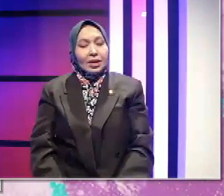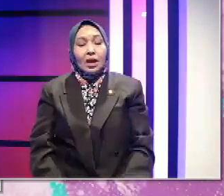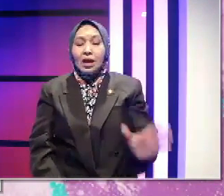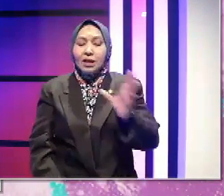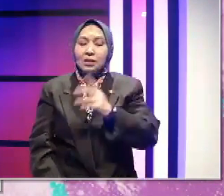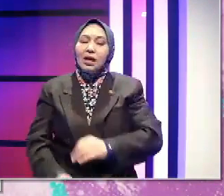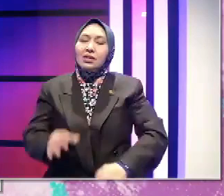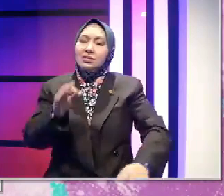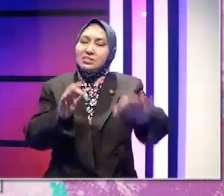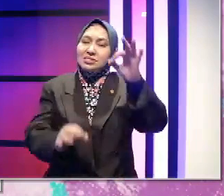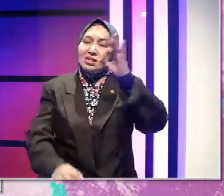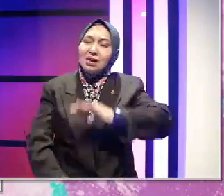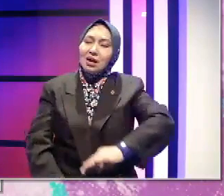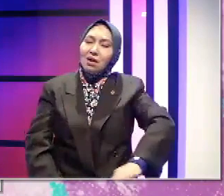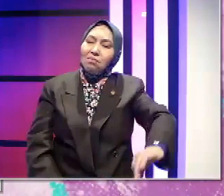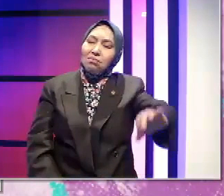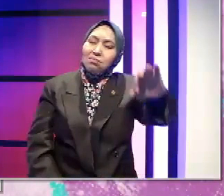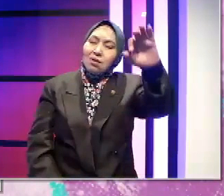ولو نشاء